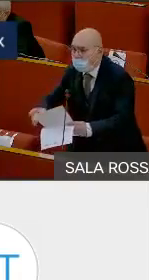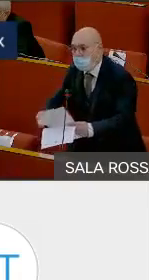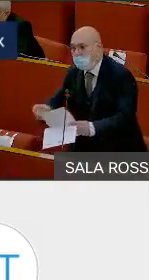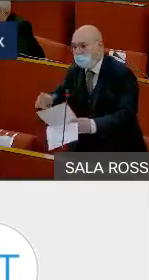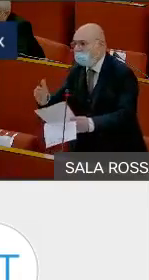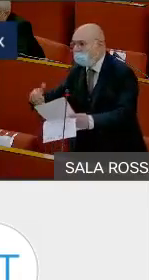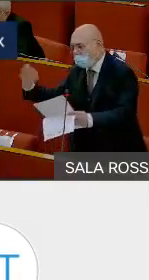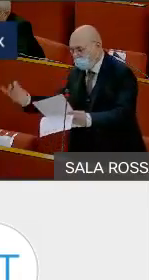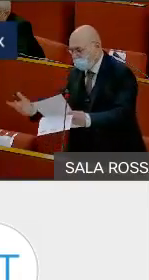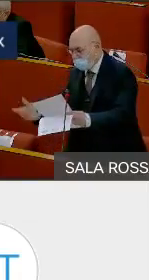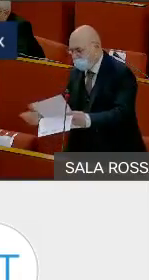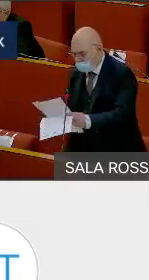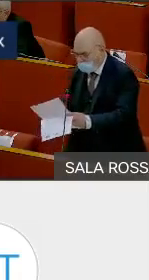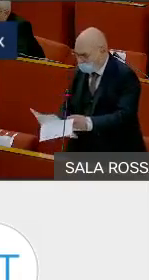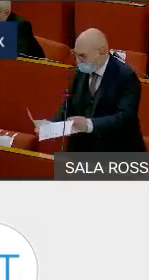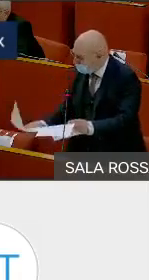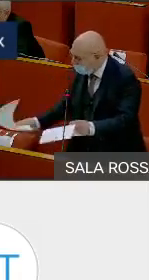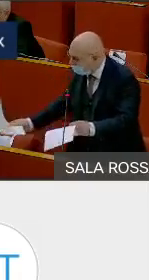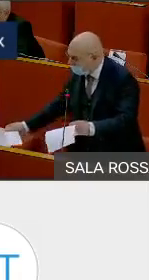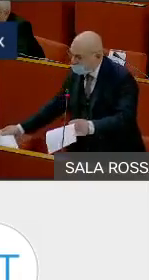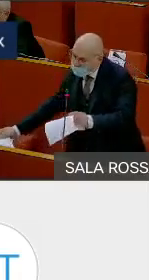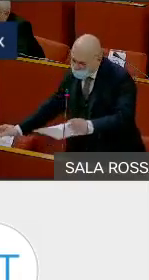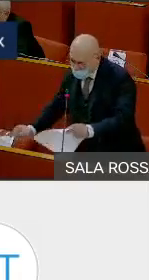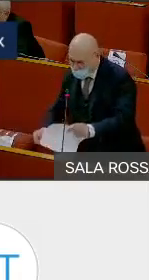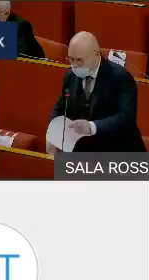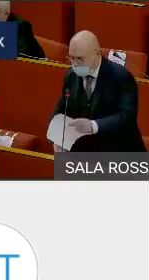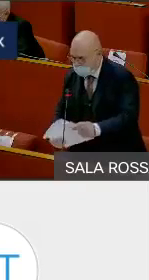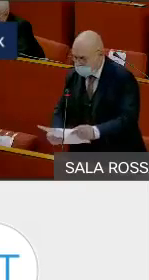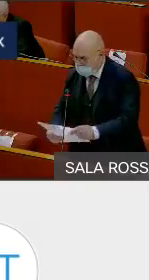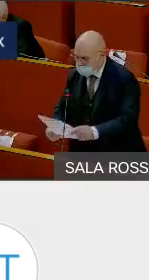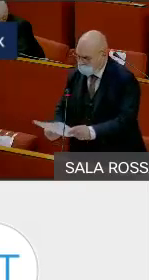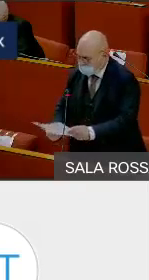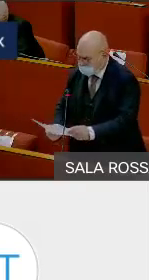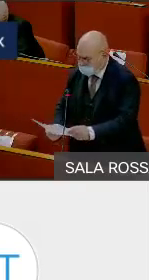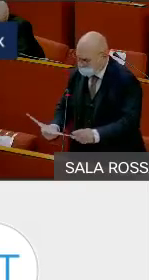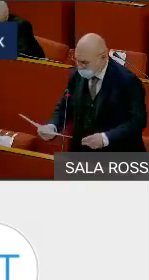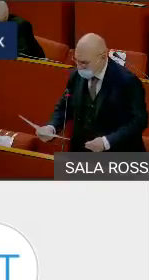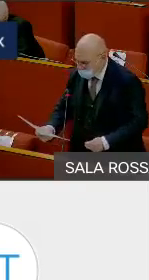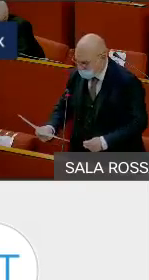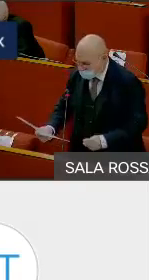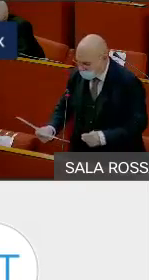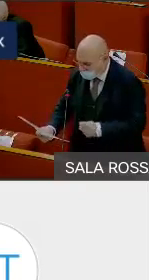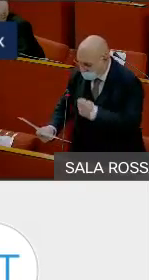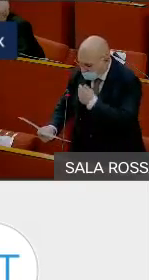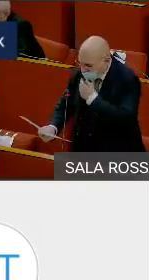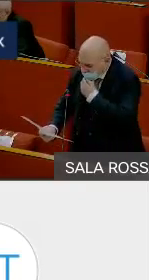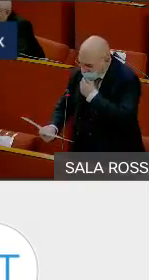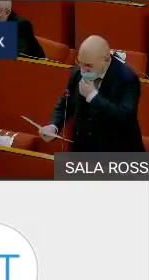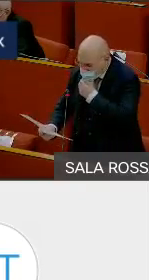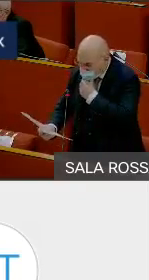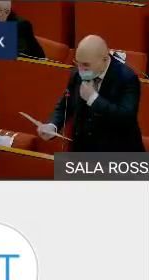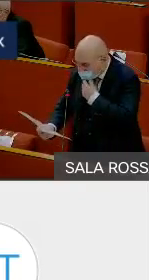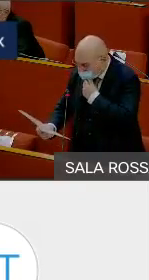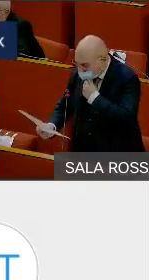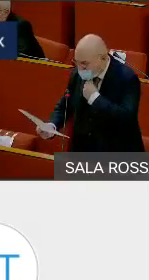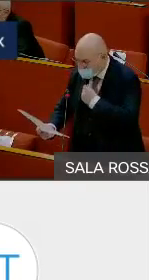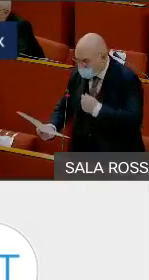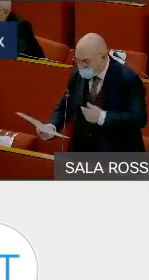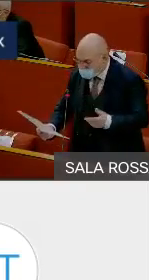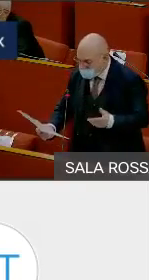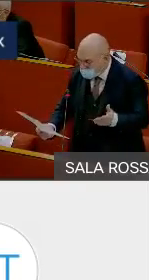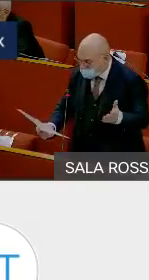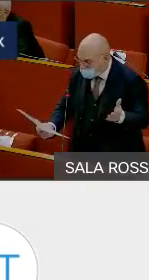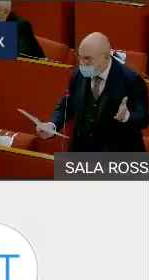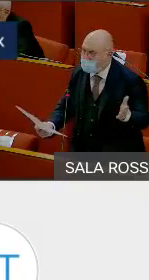può fare e allora si ritorna negli emendamenti successivi nel 2 il 212 invece in qualche modo cerca